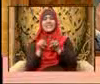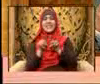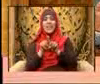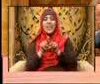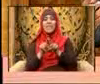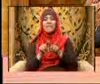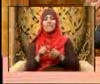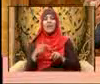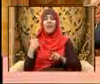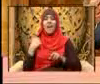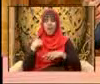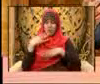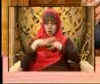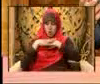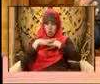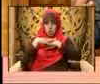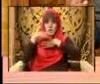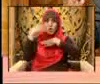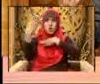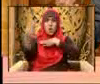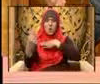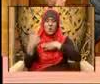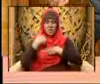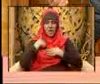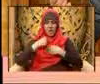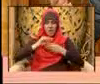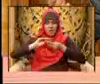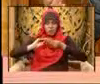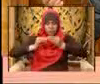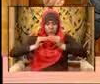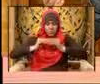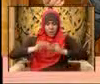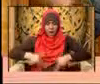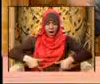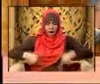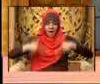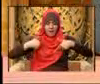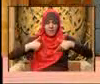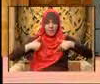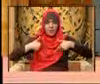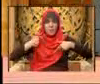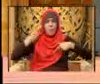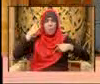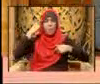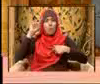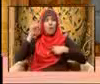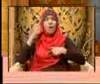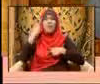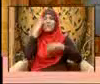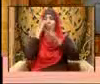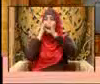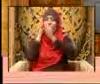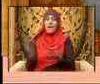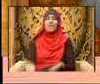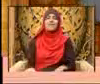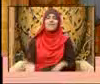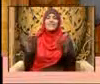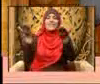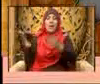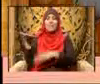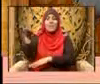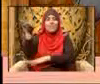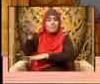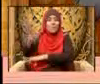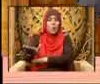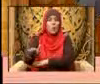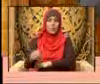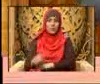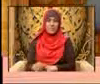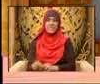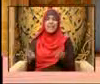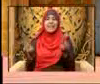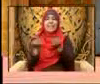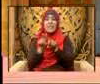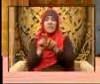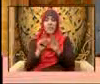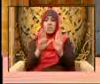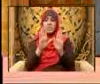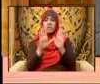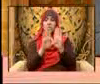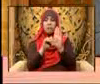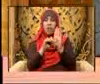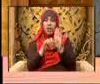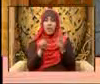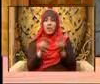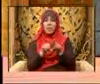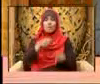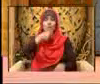يخرج بها الإنسان من ضيق الدنيا إلى سعة الآخرة، هذه الصلاة التي تعتبر ملاذا كان يقول فيها